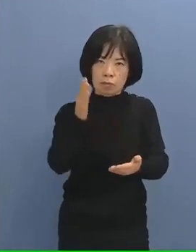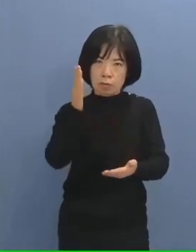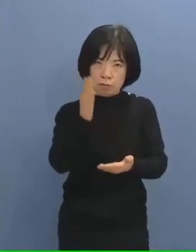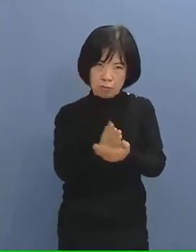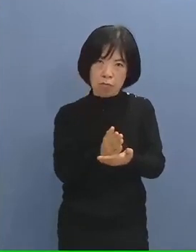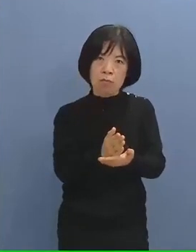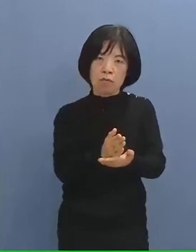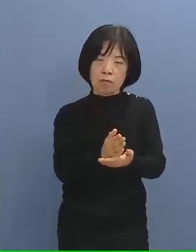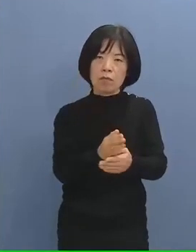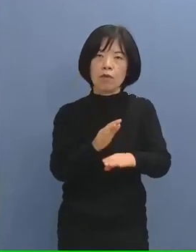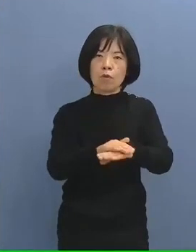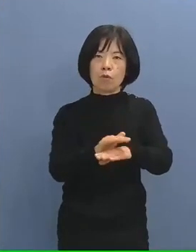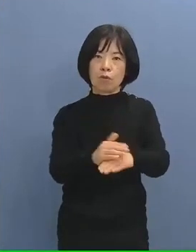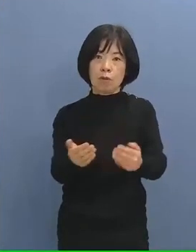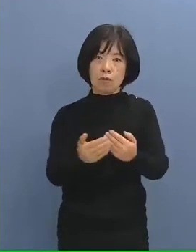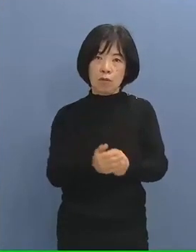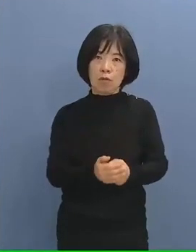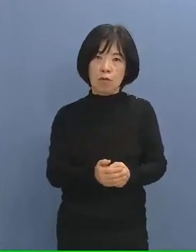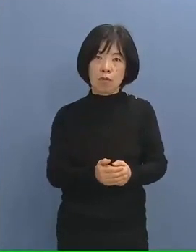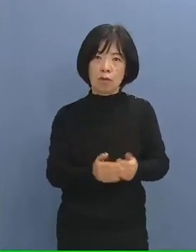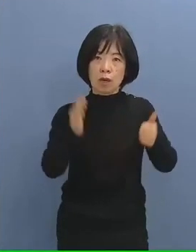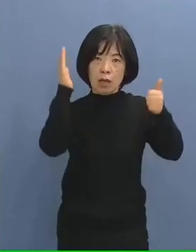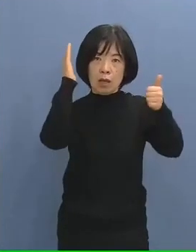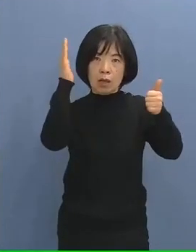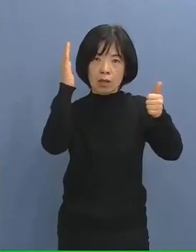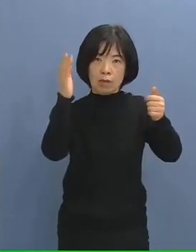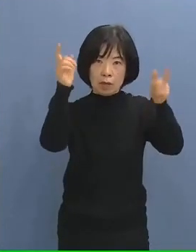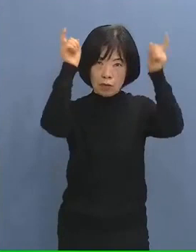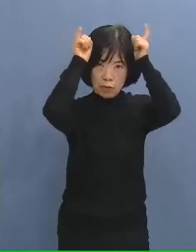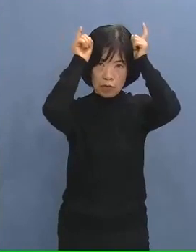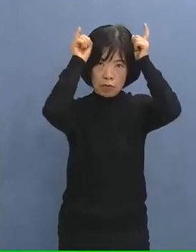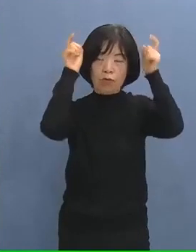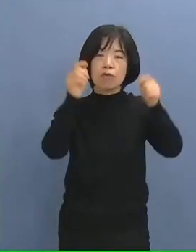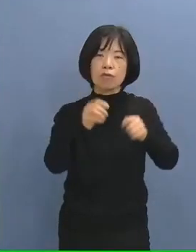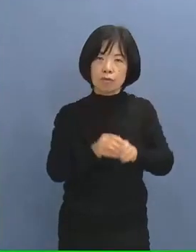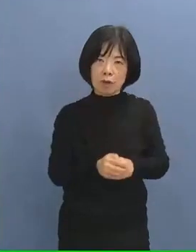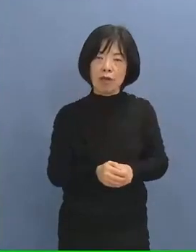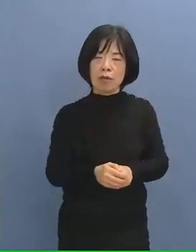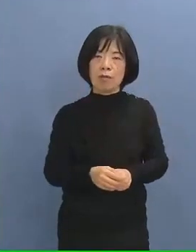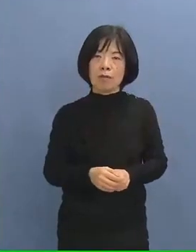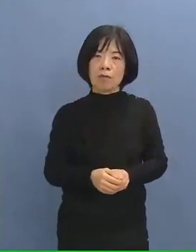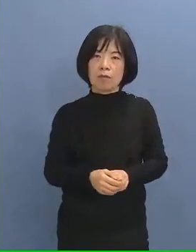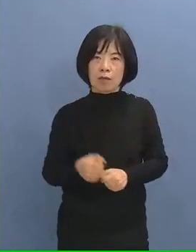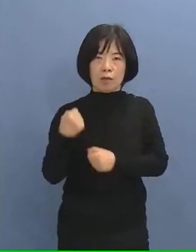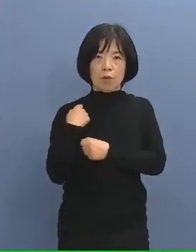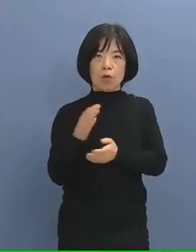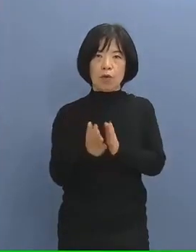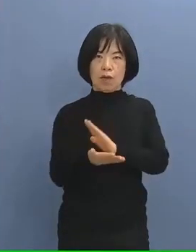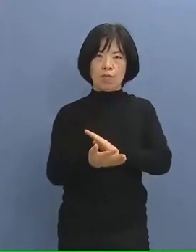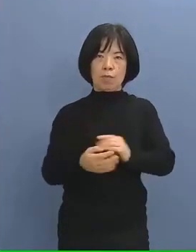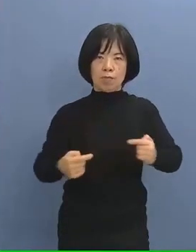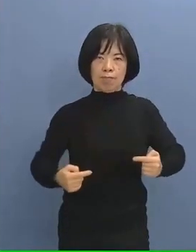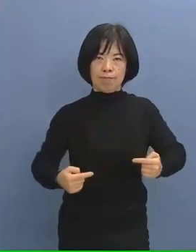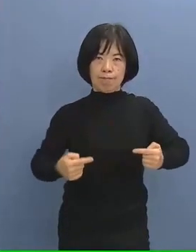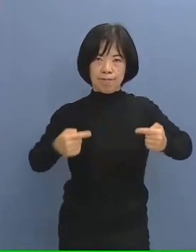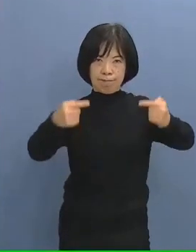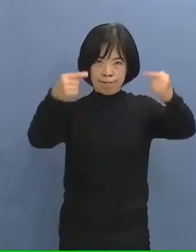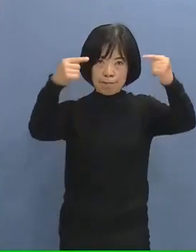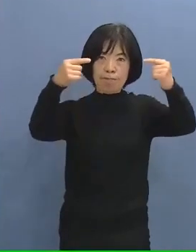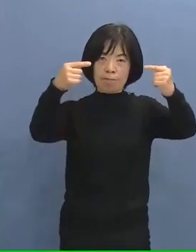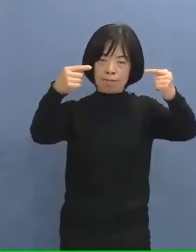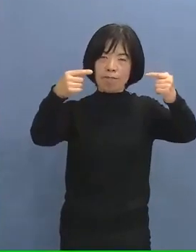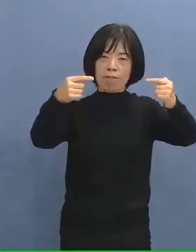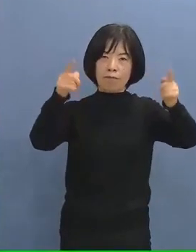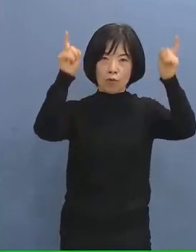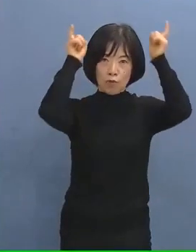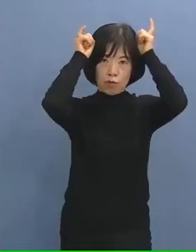ますし、但馬牛というものは本当に兵庫が誇るやっぱブランドの牛ですから、そ